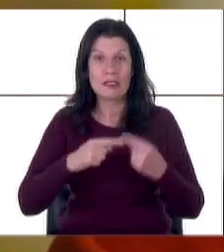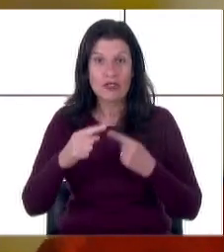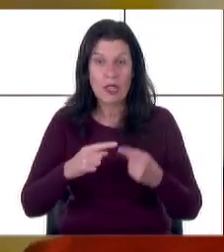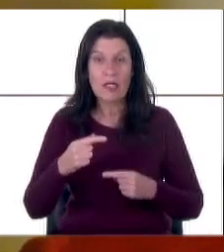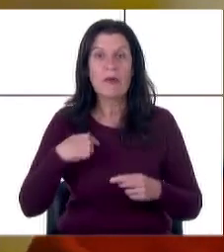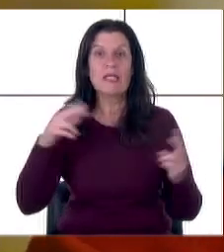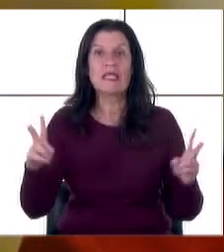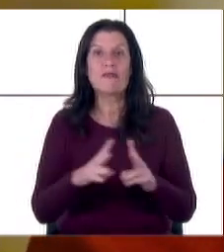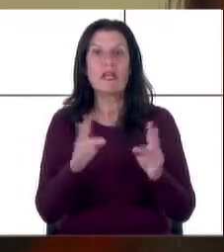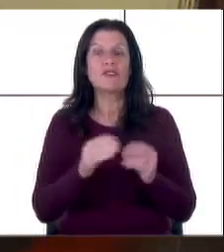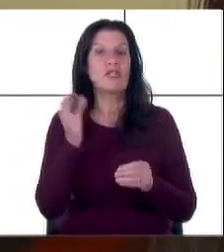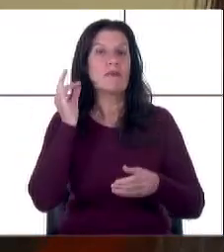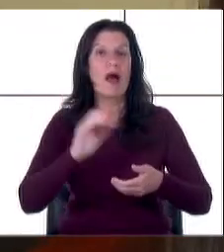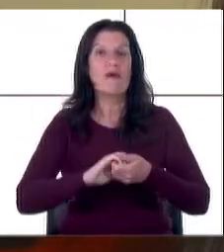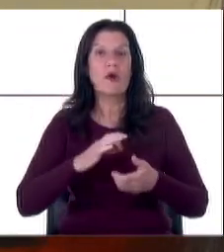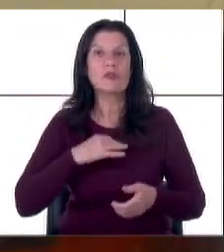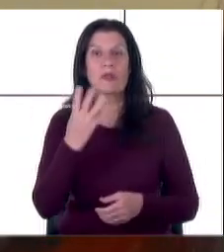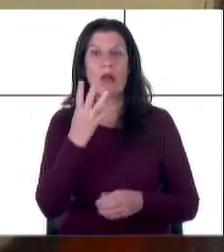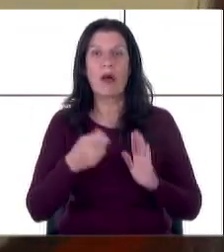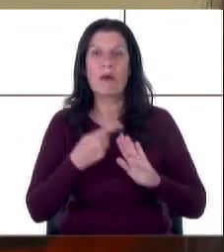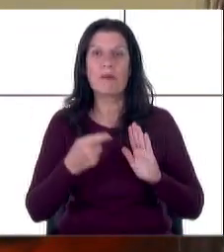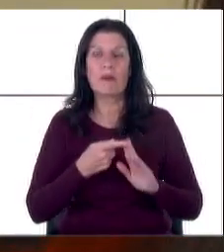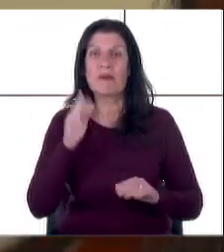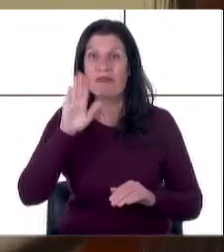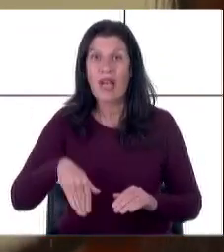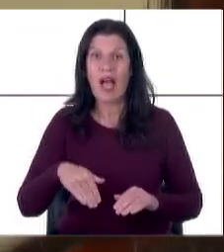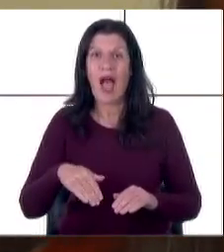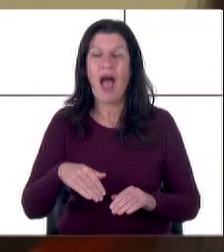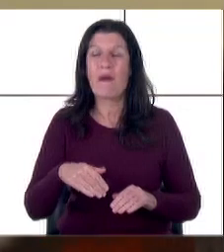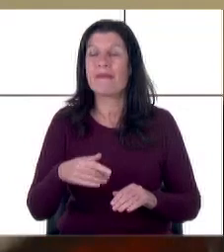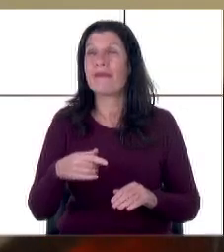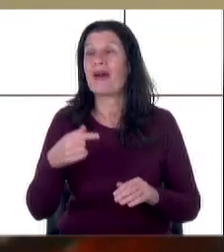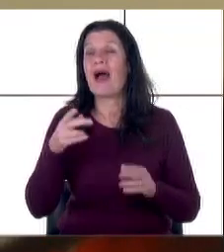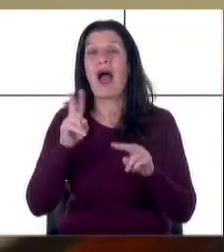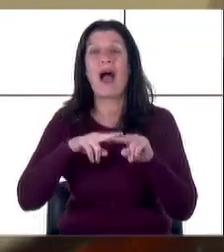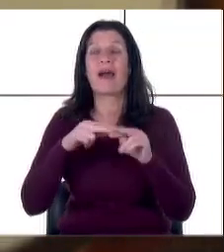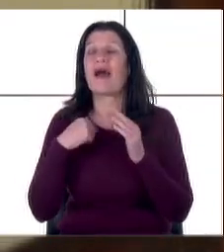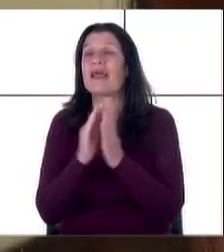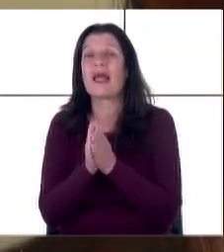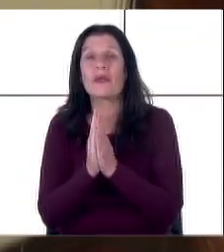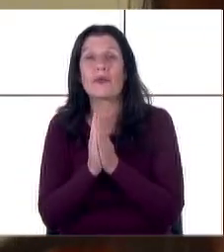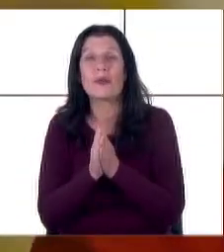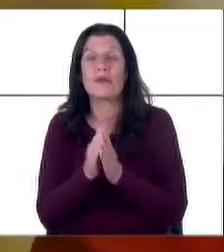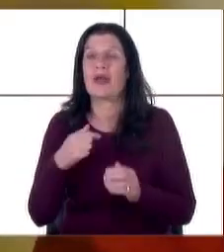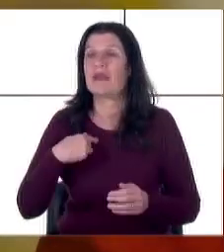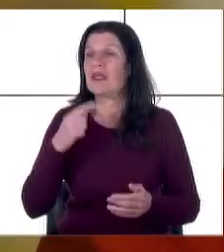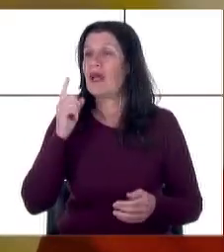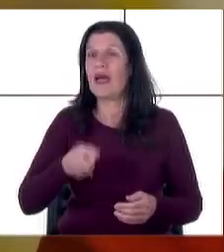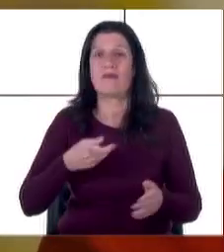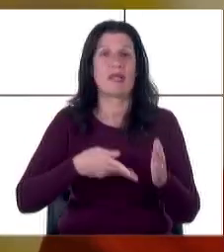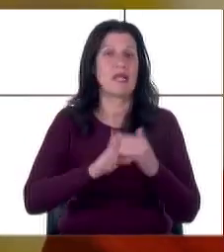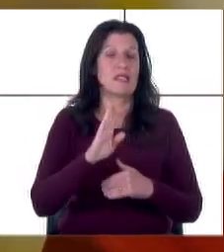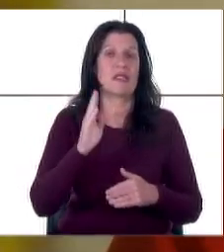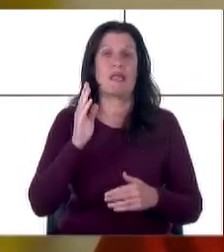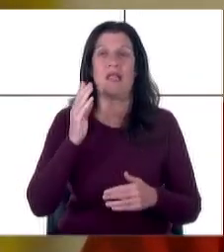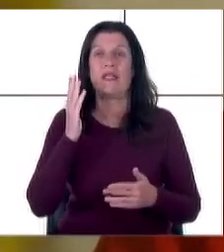4 פעמים. זה. וגם זה עם הרבה בכי ותחנונים, אני חייבת לצאת, כבר קבעתי. אולי היה נותן